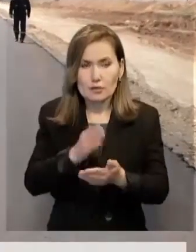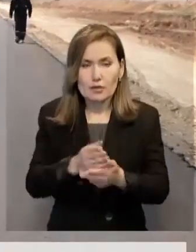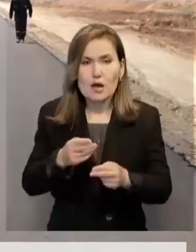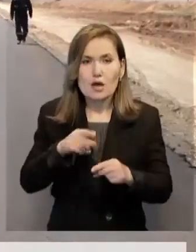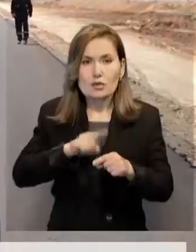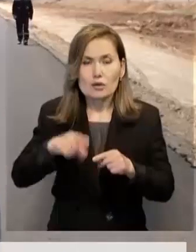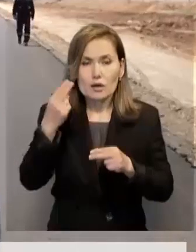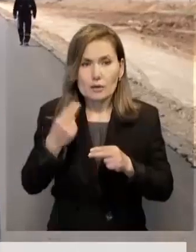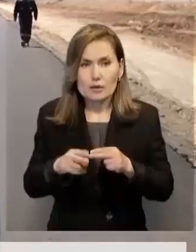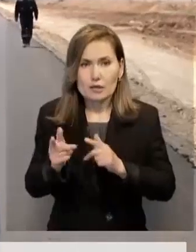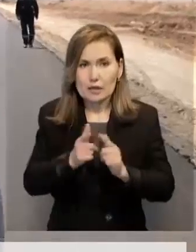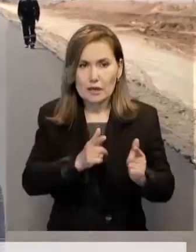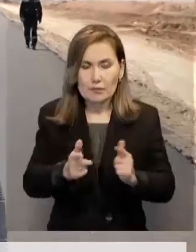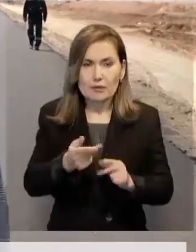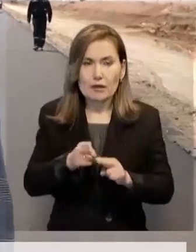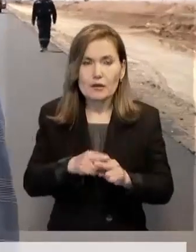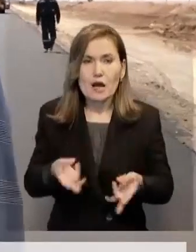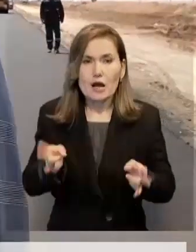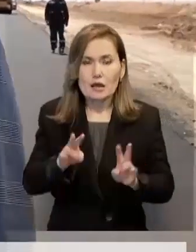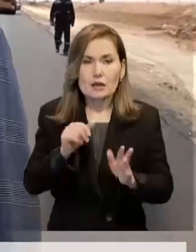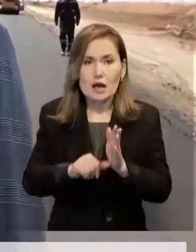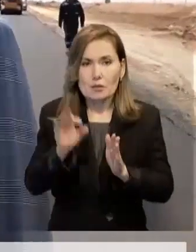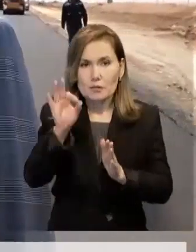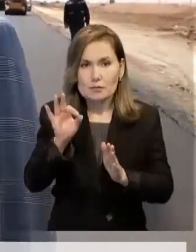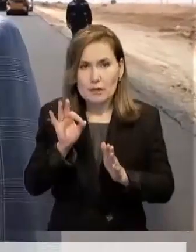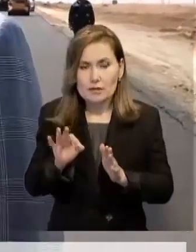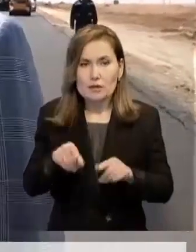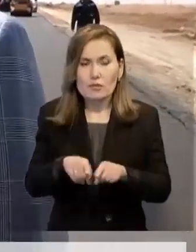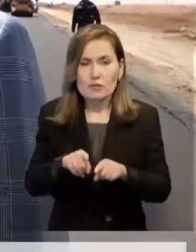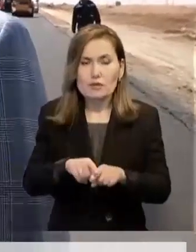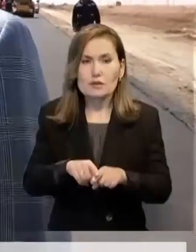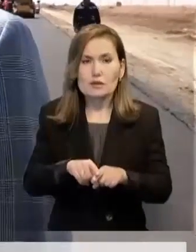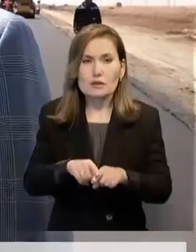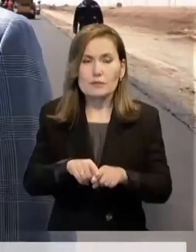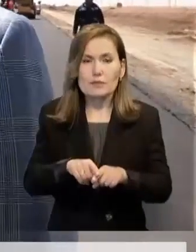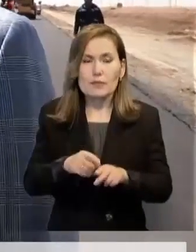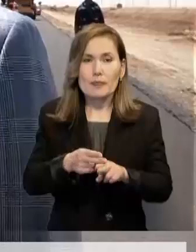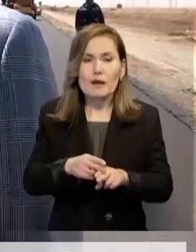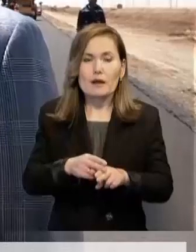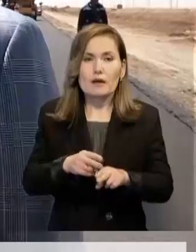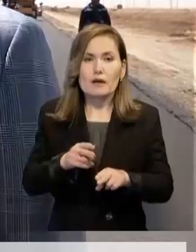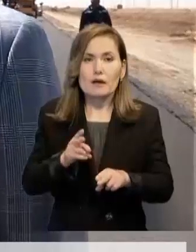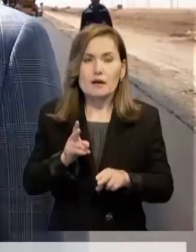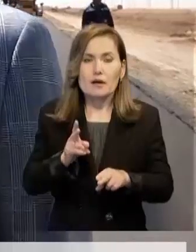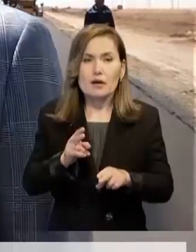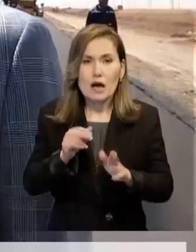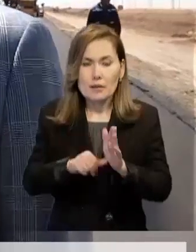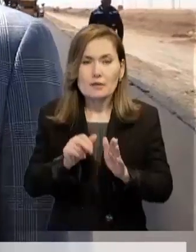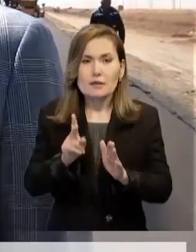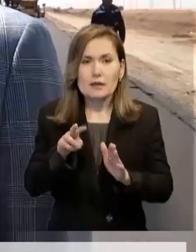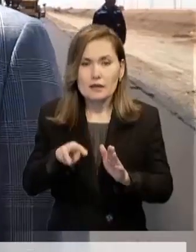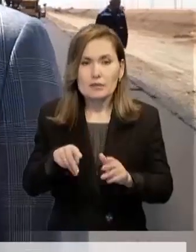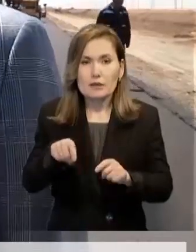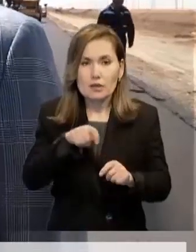бітіруге дайынбыз. Қалған 60 шақырым жолдарды келесі жылы толығымен бітіреміз деп